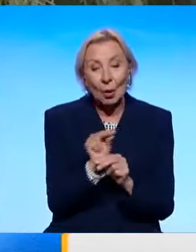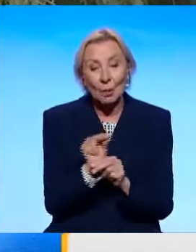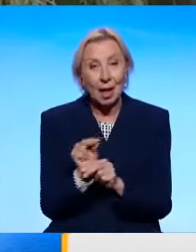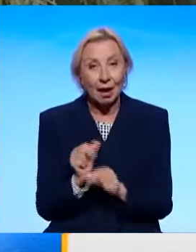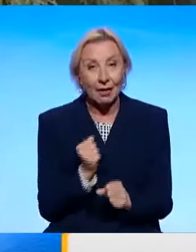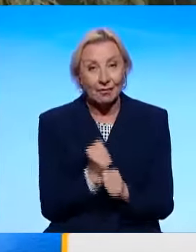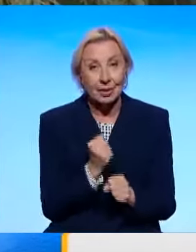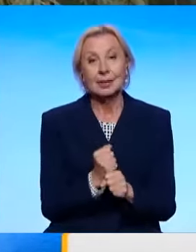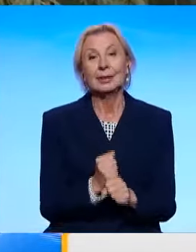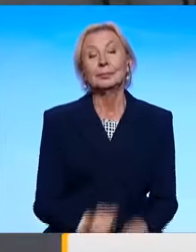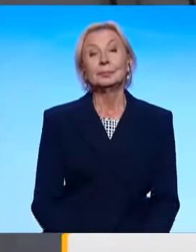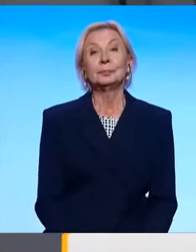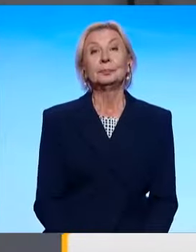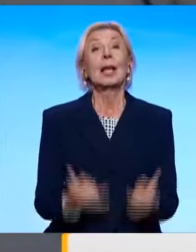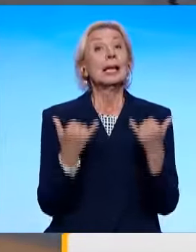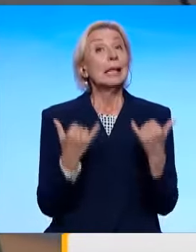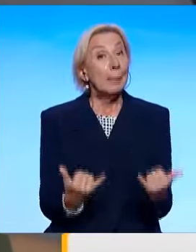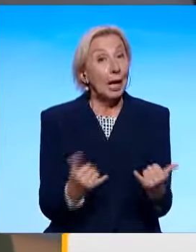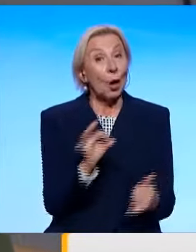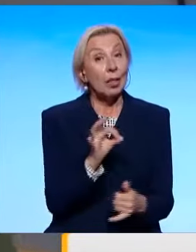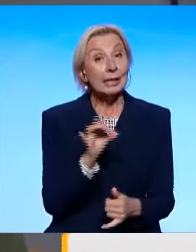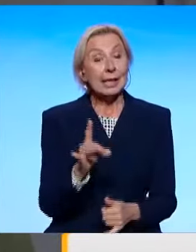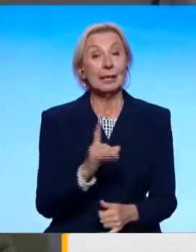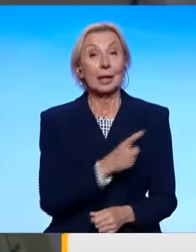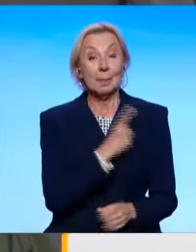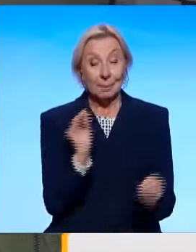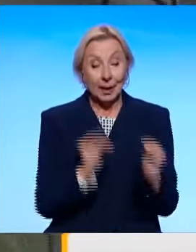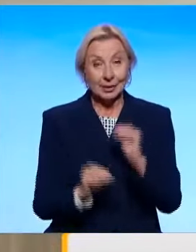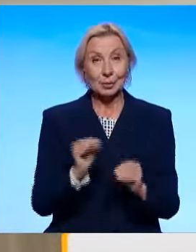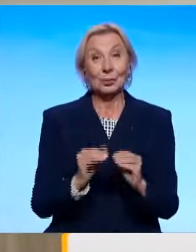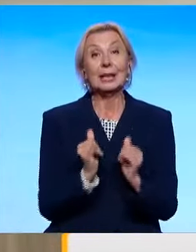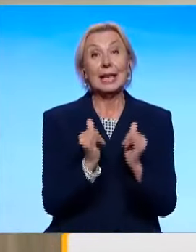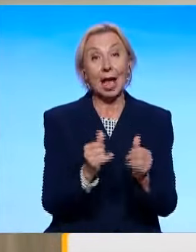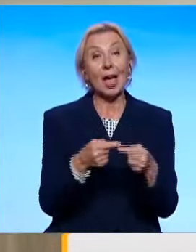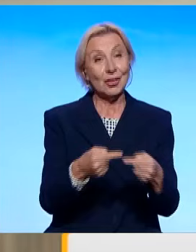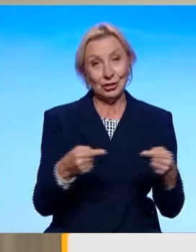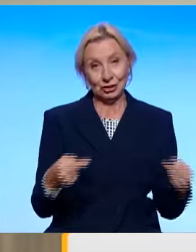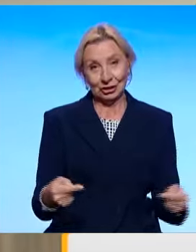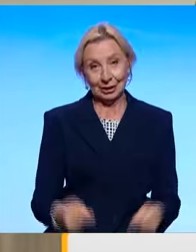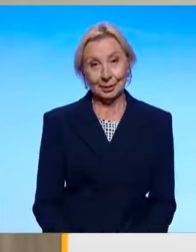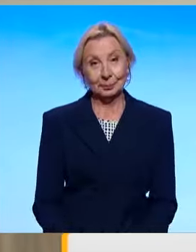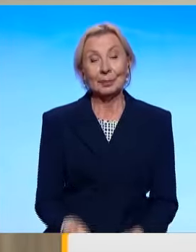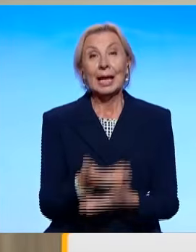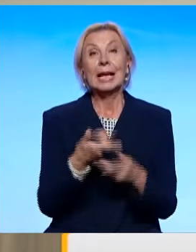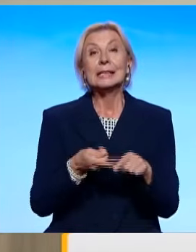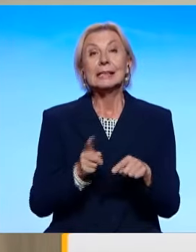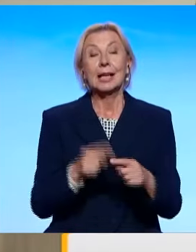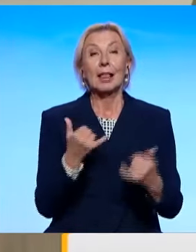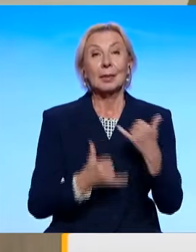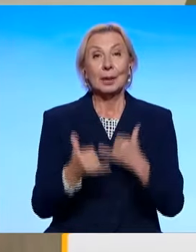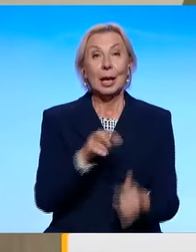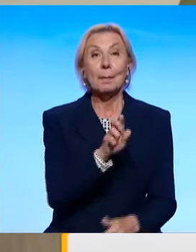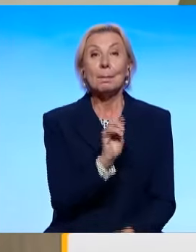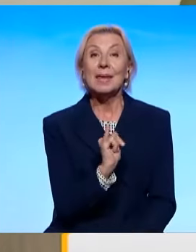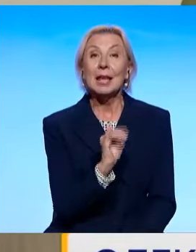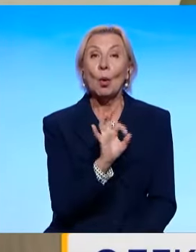такого варіанту. Тепер Олександр майструє такі ж для інших. Ми знаходимося в лабораторії